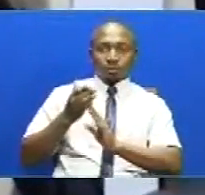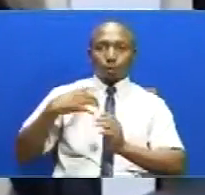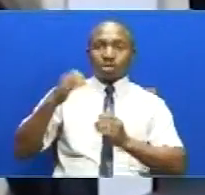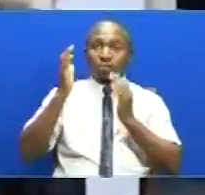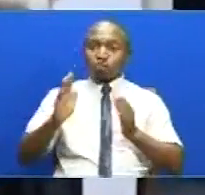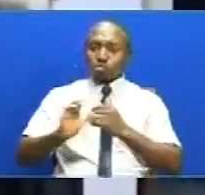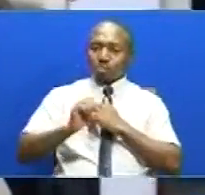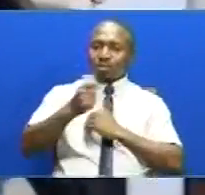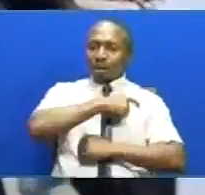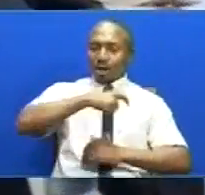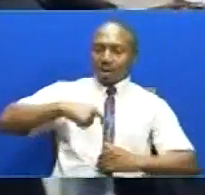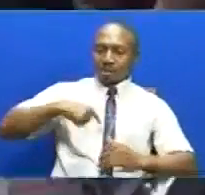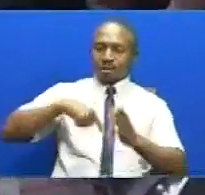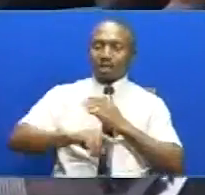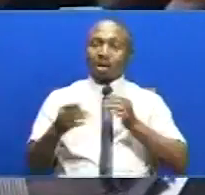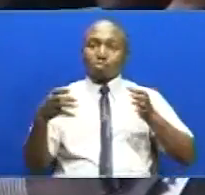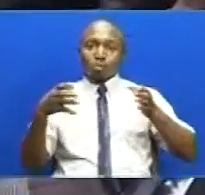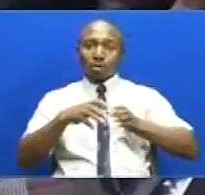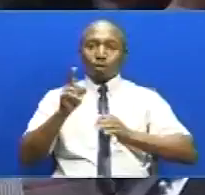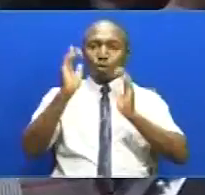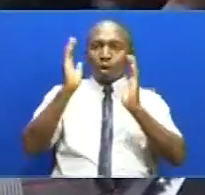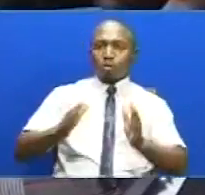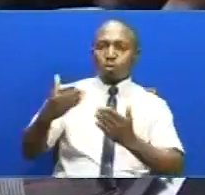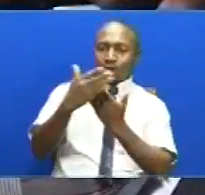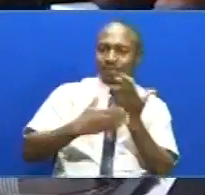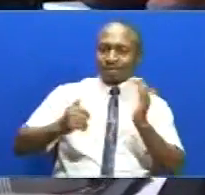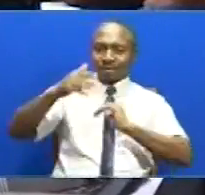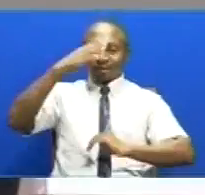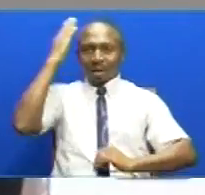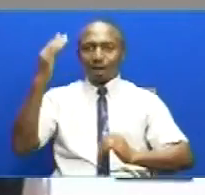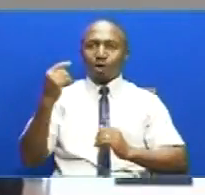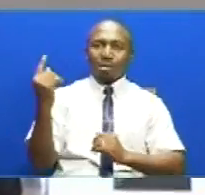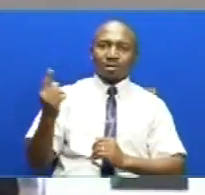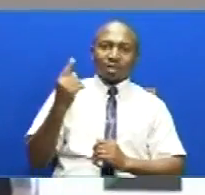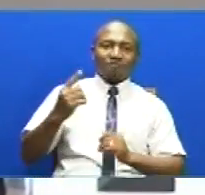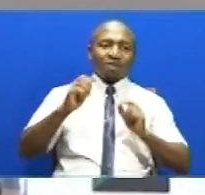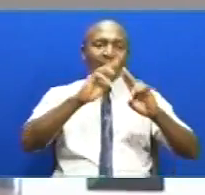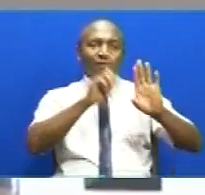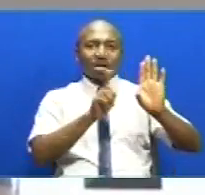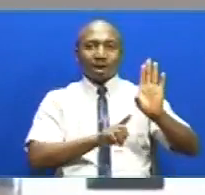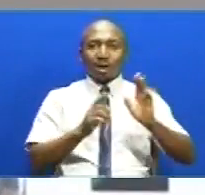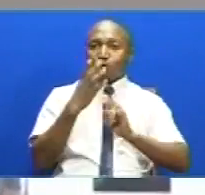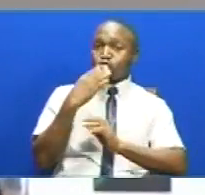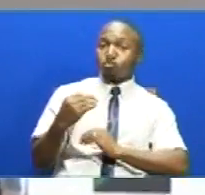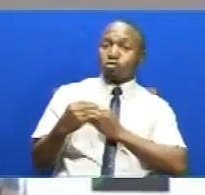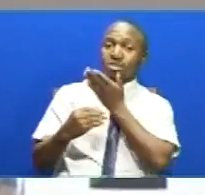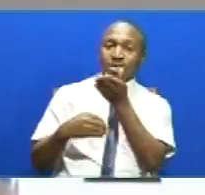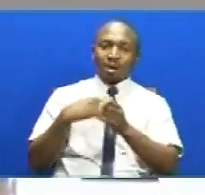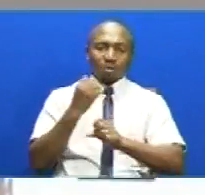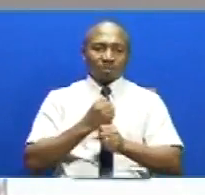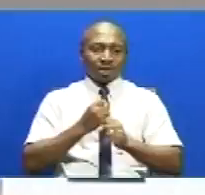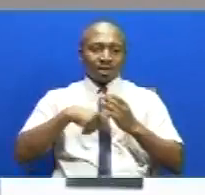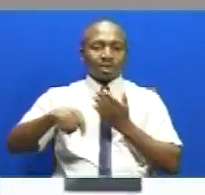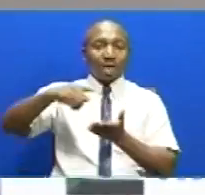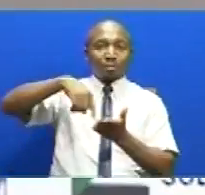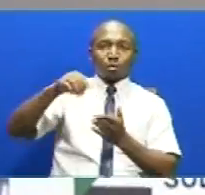John Magufuli katika mkutano wa wakuu wa nchi na serikali wa mataifa ya Afrika na Urusi uliofanyika katika mji wa